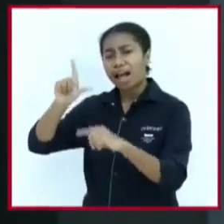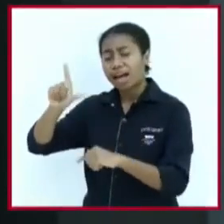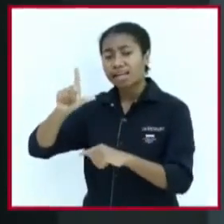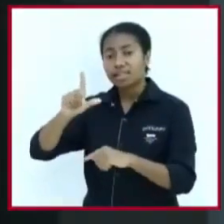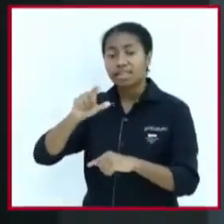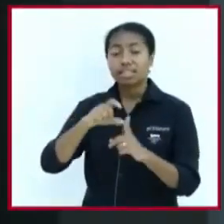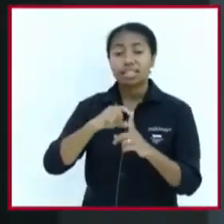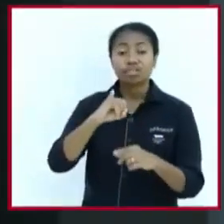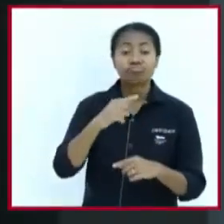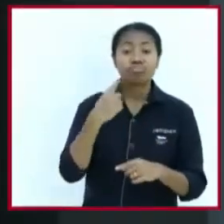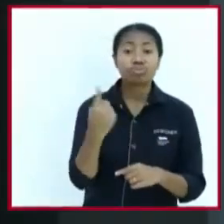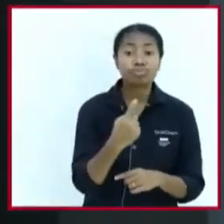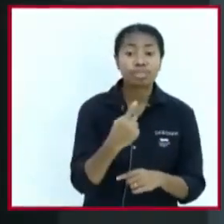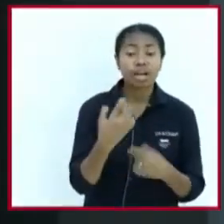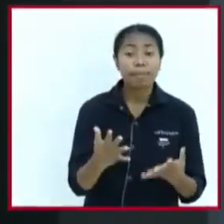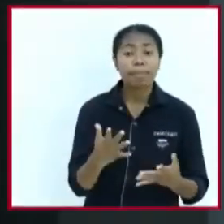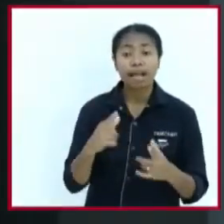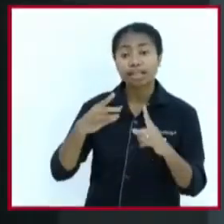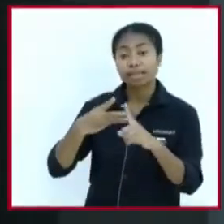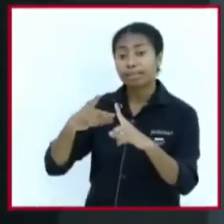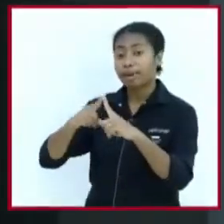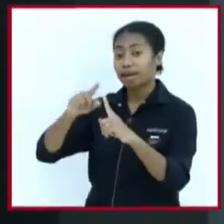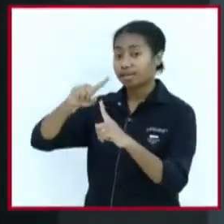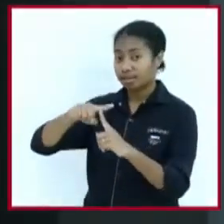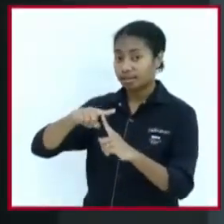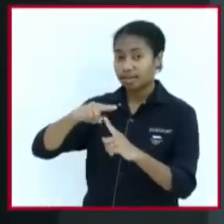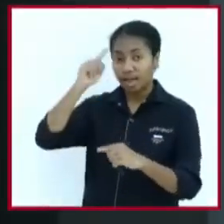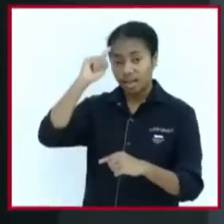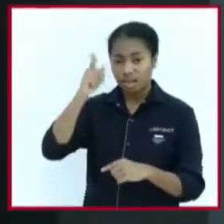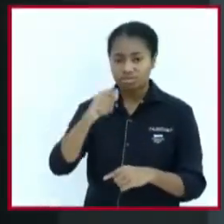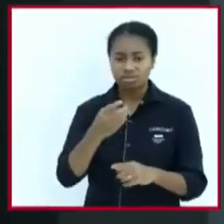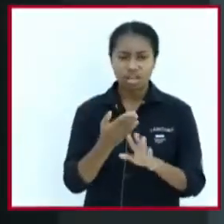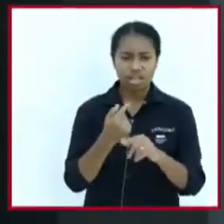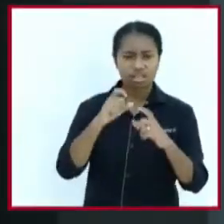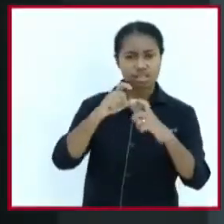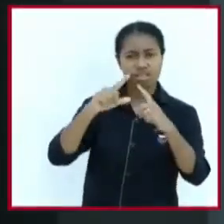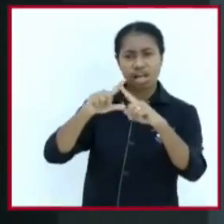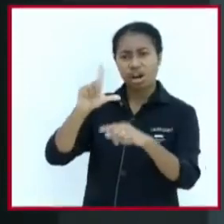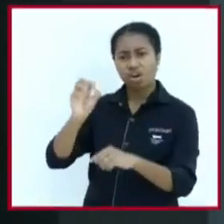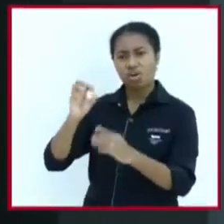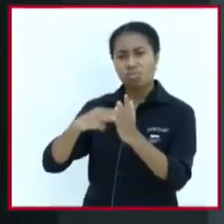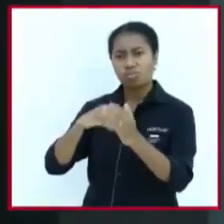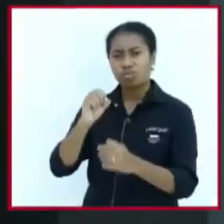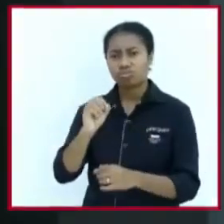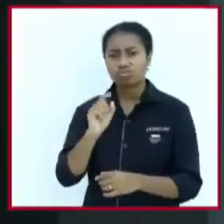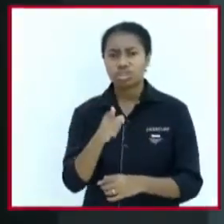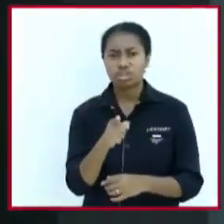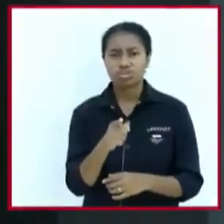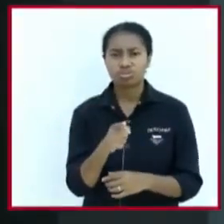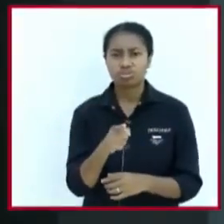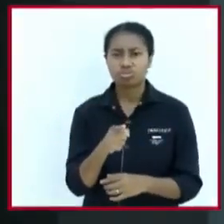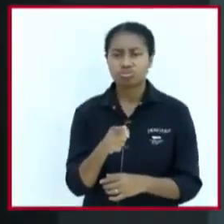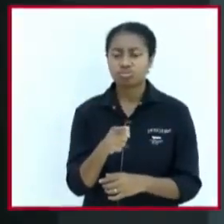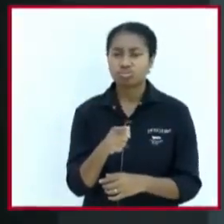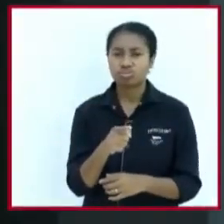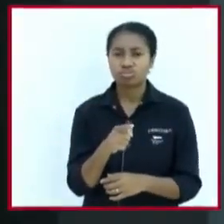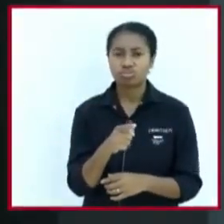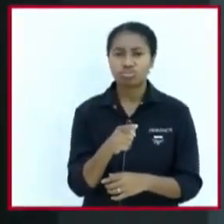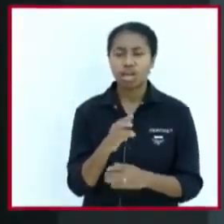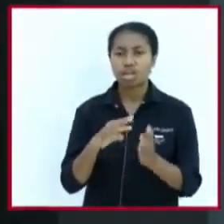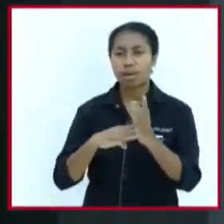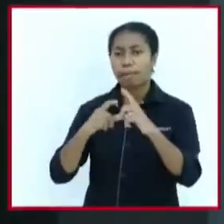apalagi baik Allah pertama Salomo itu sudah indah tapi baiklah ketua hasil bukanya Herodes itu